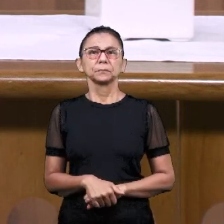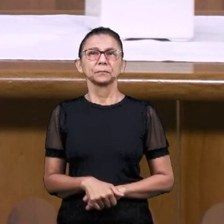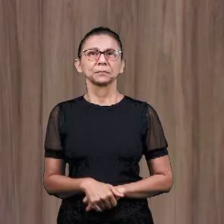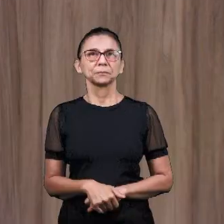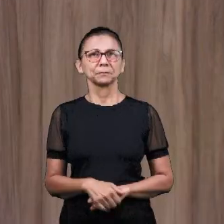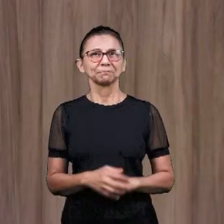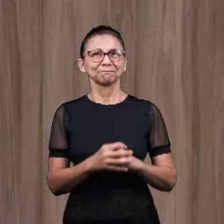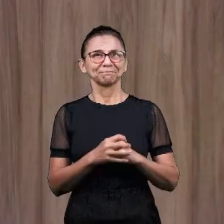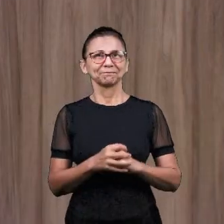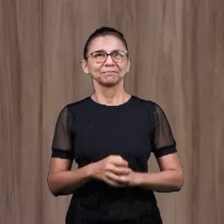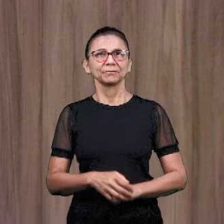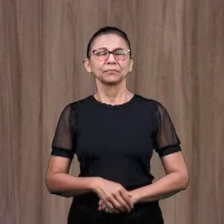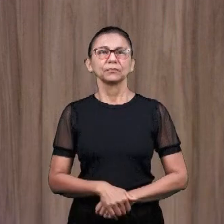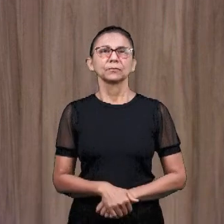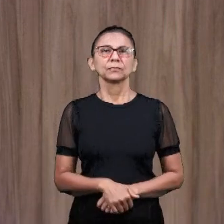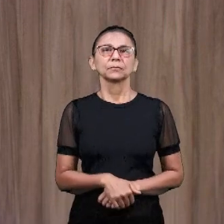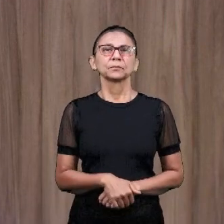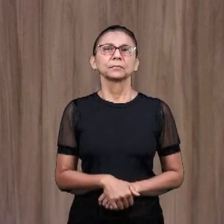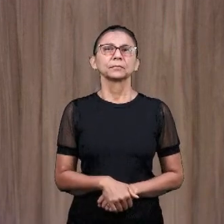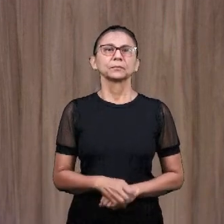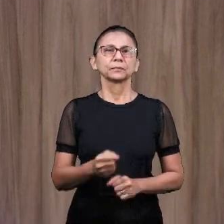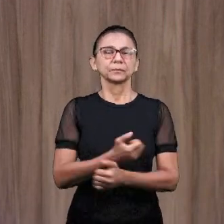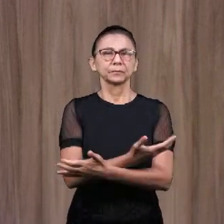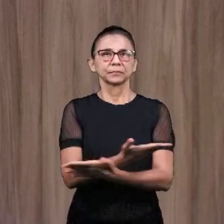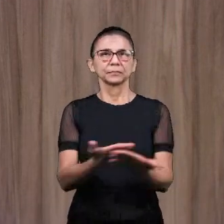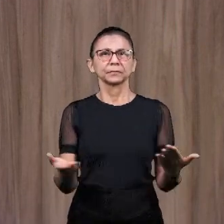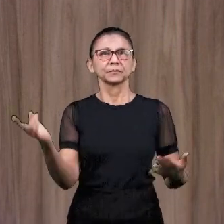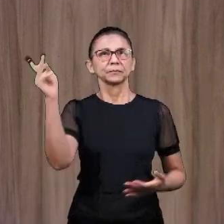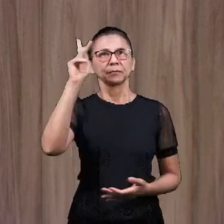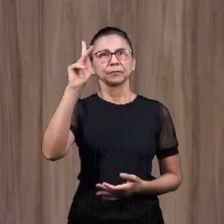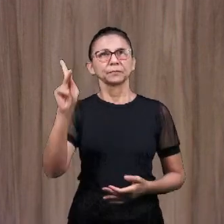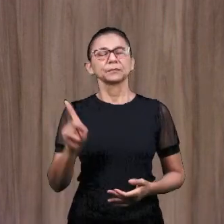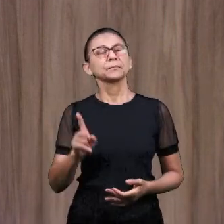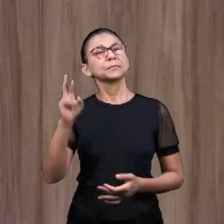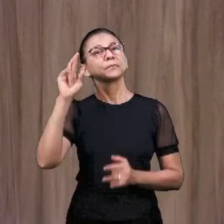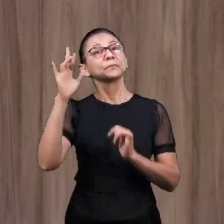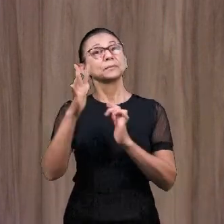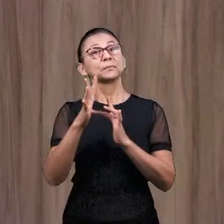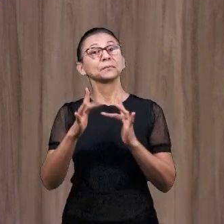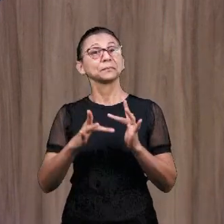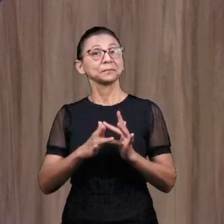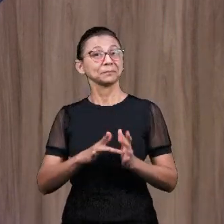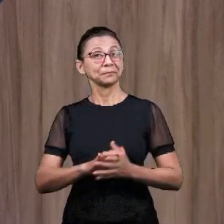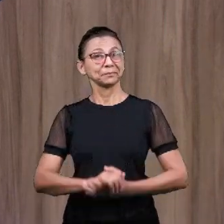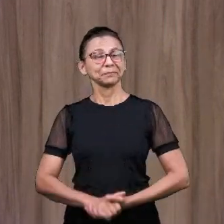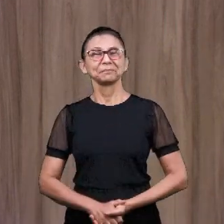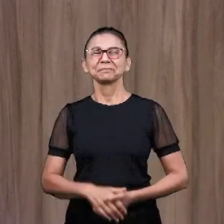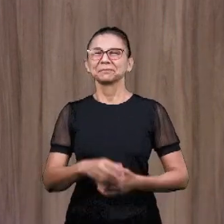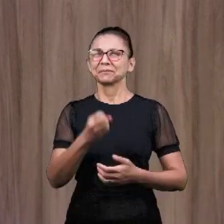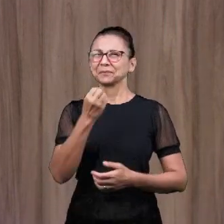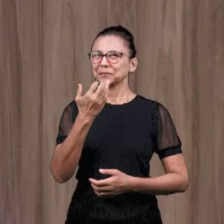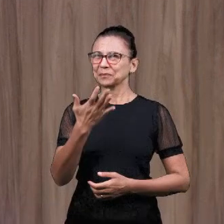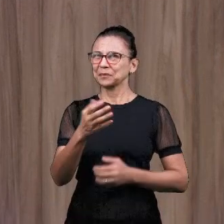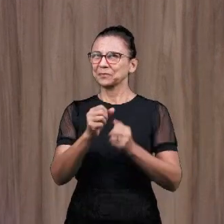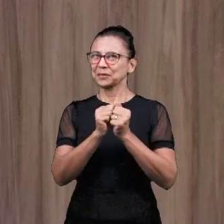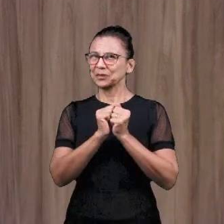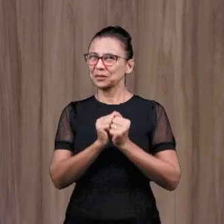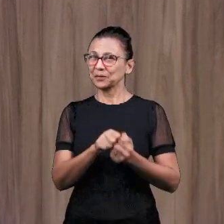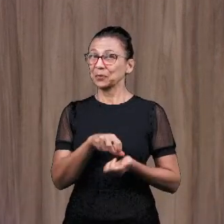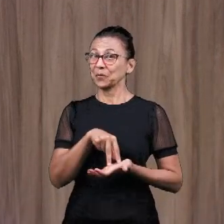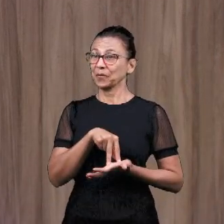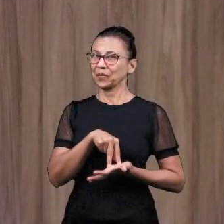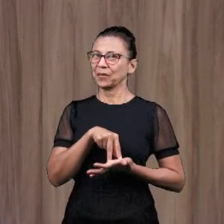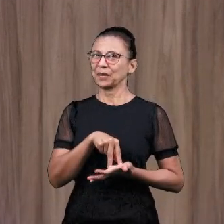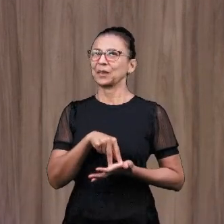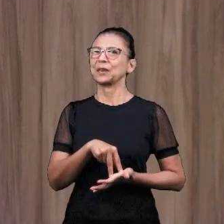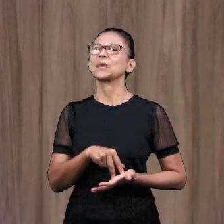Je veux saluer à tous dans la paix du Seigneur Jésus. Quelle bénédiction d'être ensemble, ferme, en nous dédiant dans la